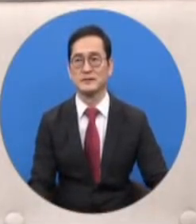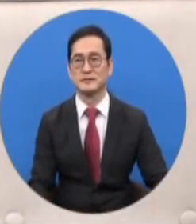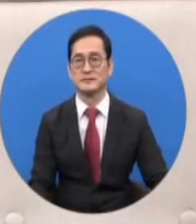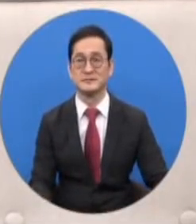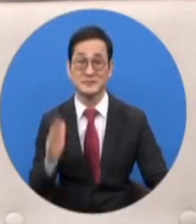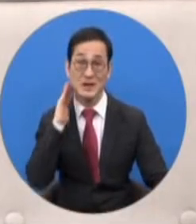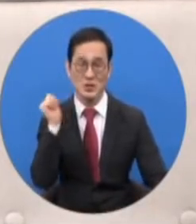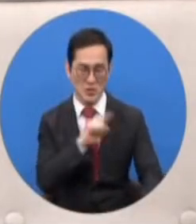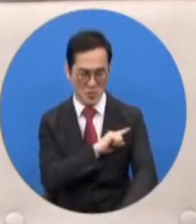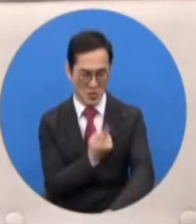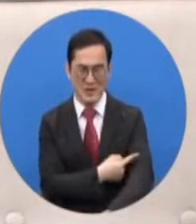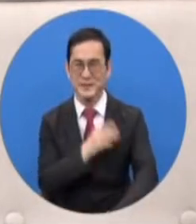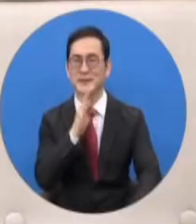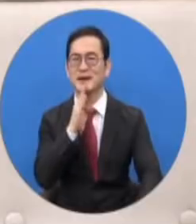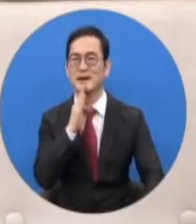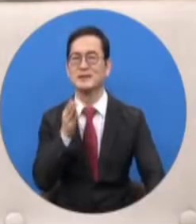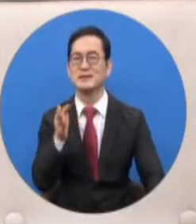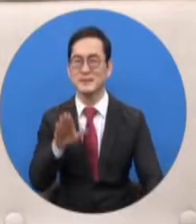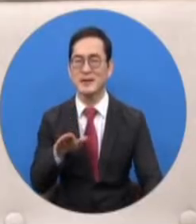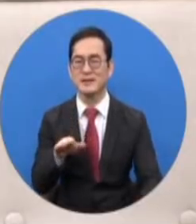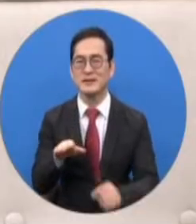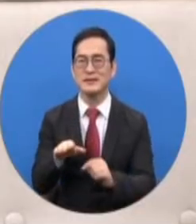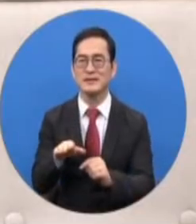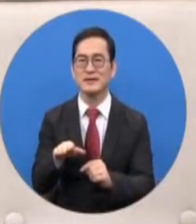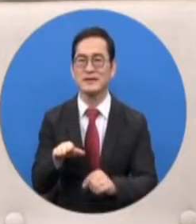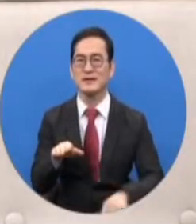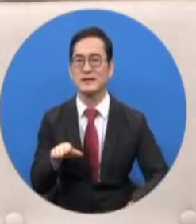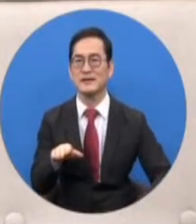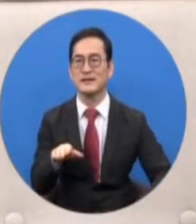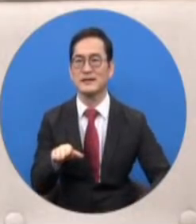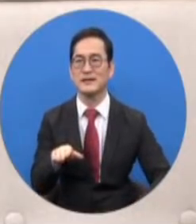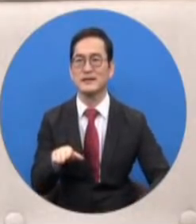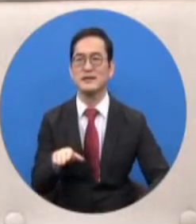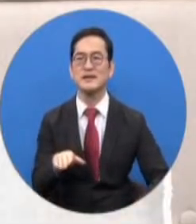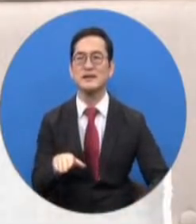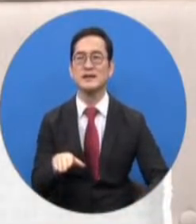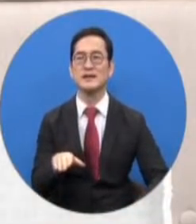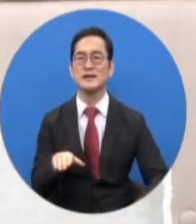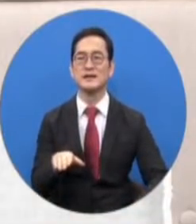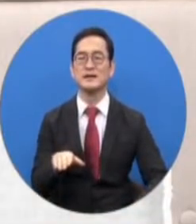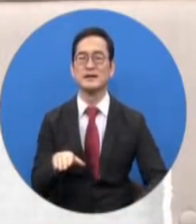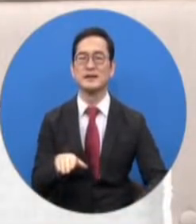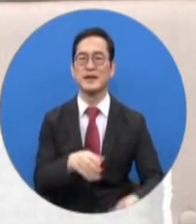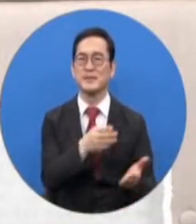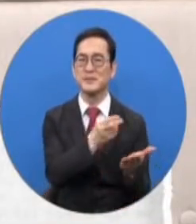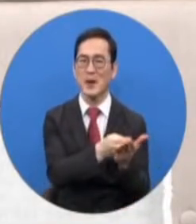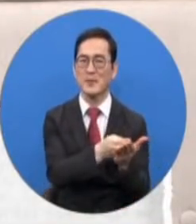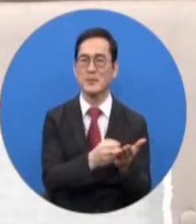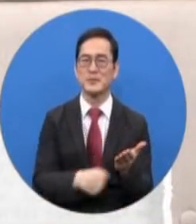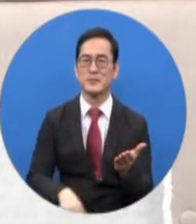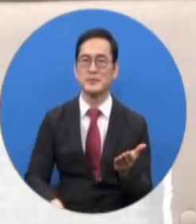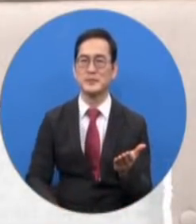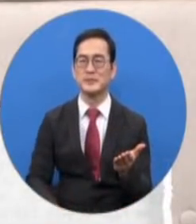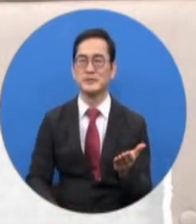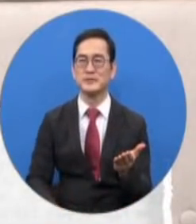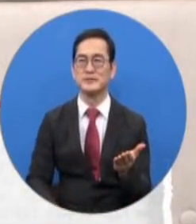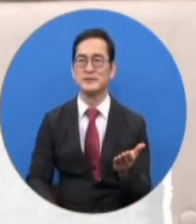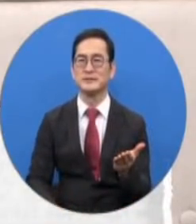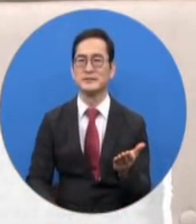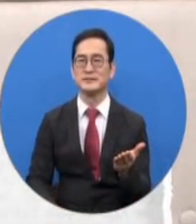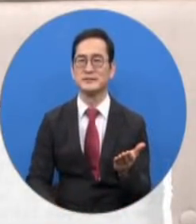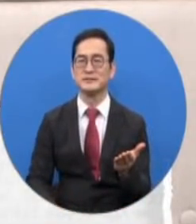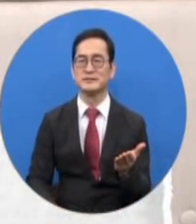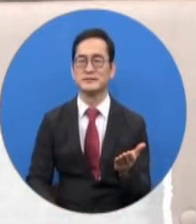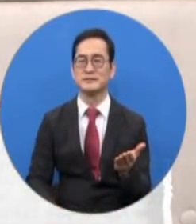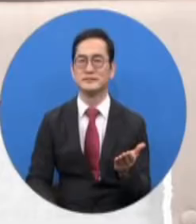권한이긴 하지만 예전부터 이 법치주의와 상권 분립에 위반된다는 비판이 상존해 왔죠. 이명박 전 대통령의